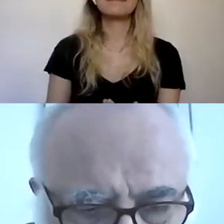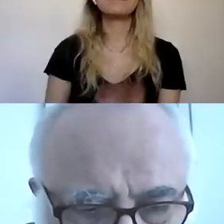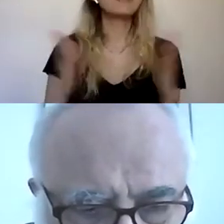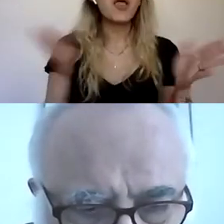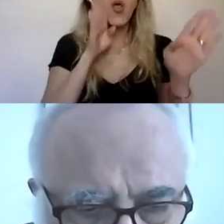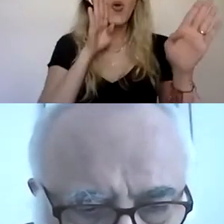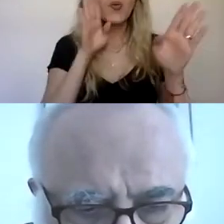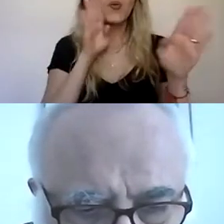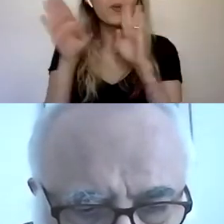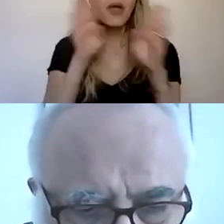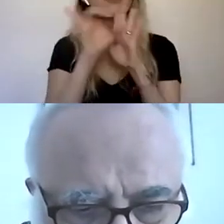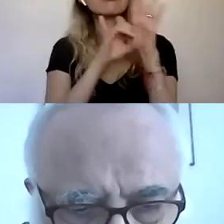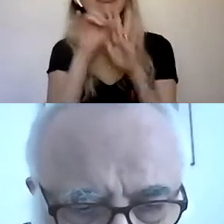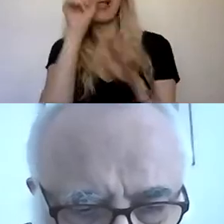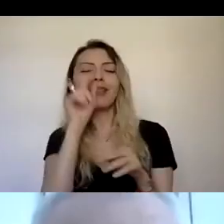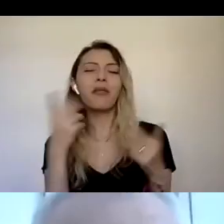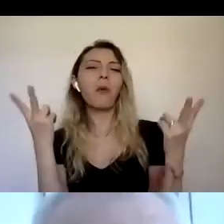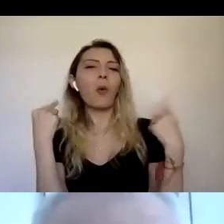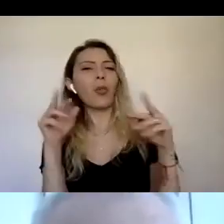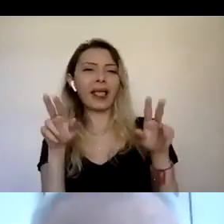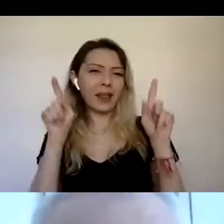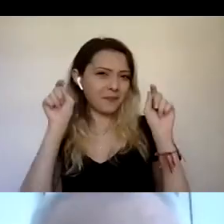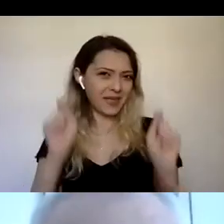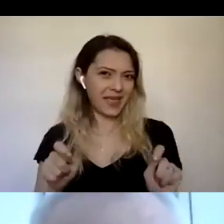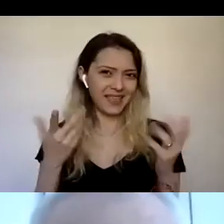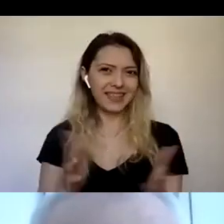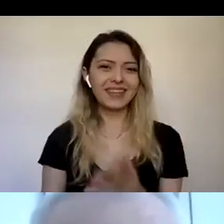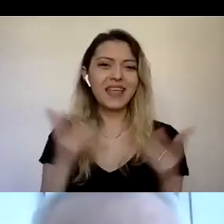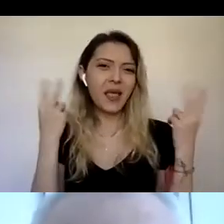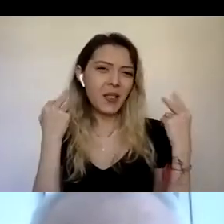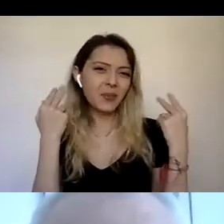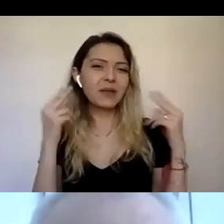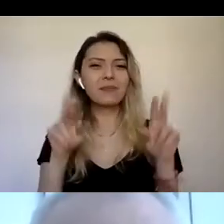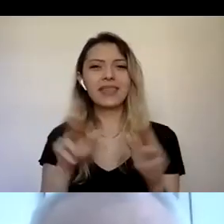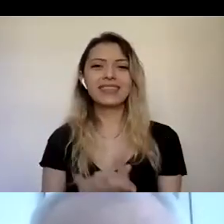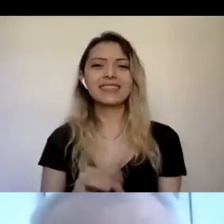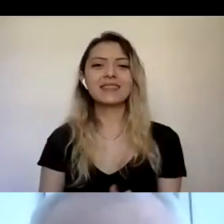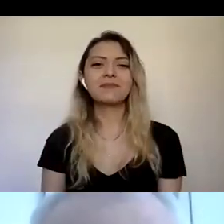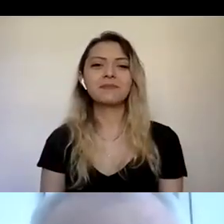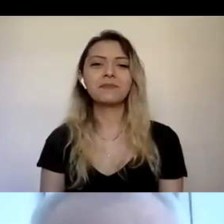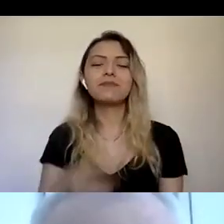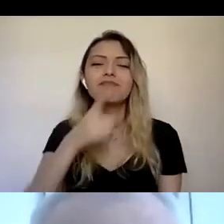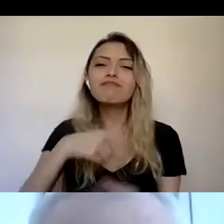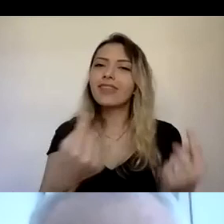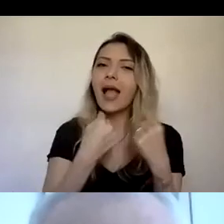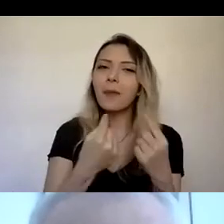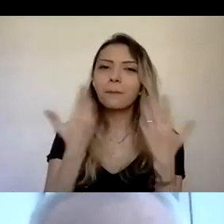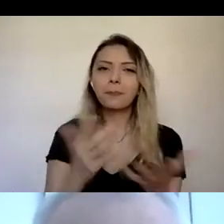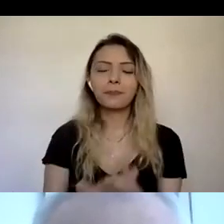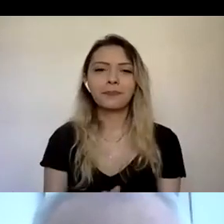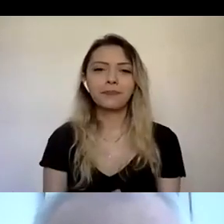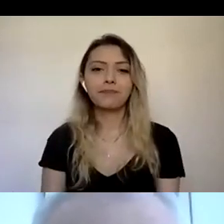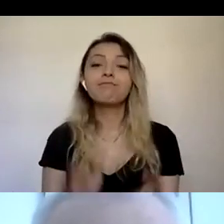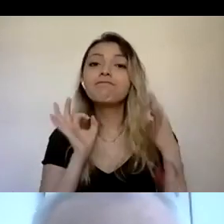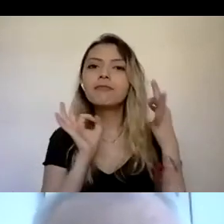köşe başında bir hesabımız var. Şimdi sizlere bağlantılar da geldi. Bizi takip edin,